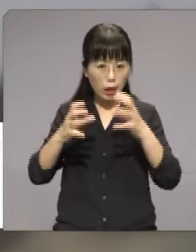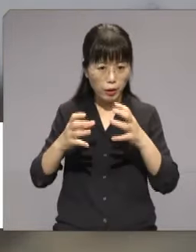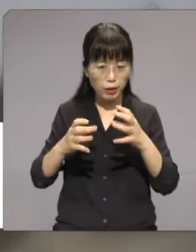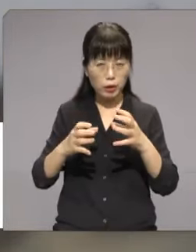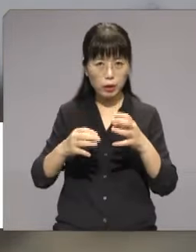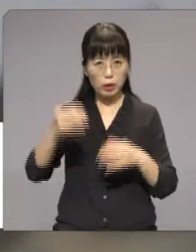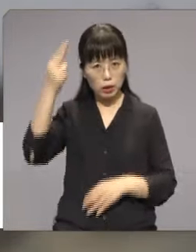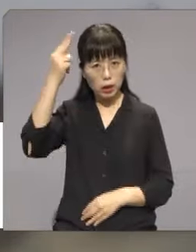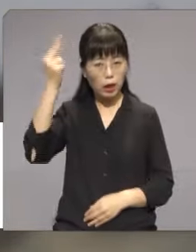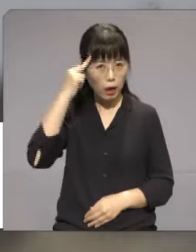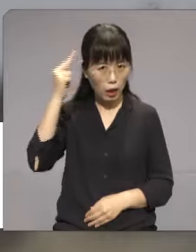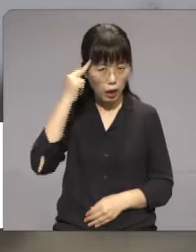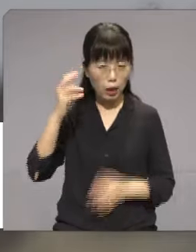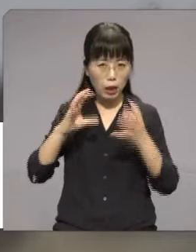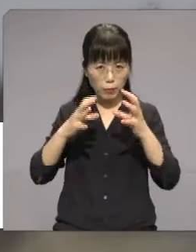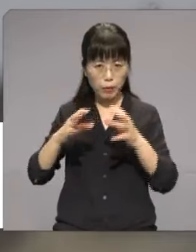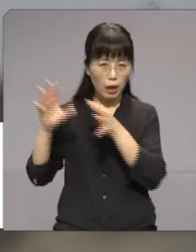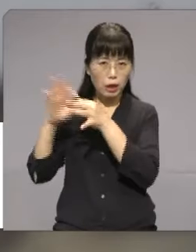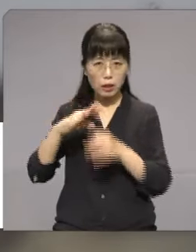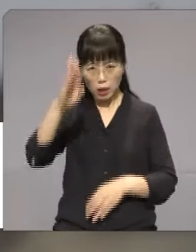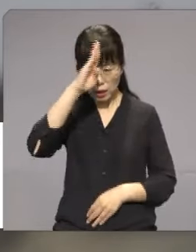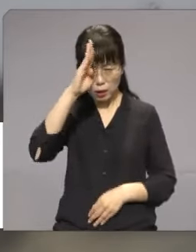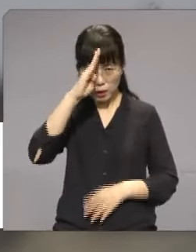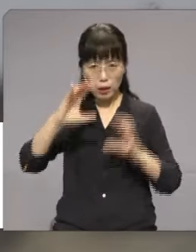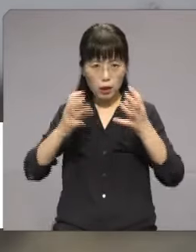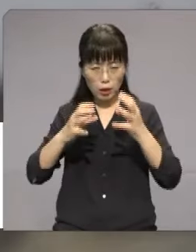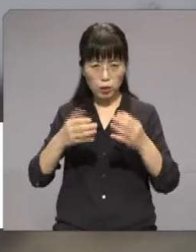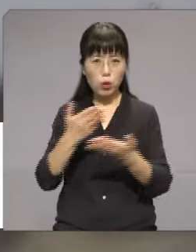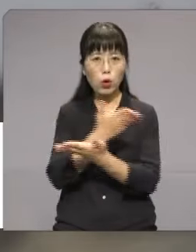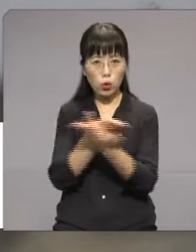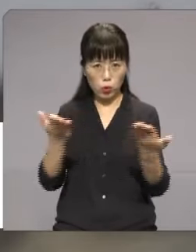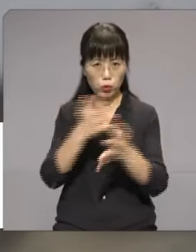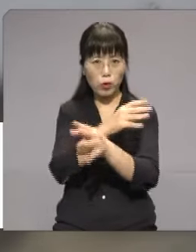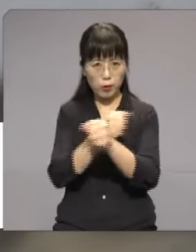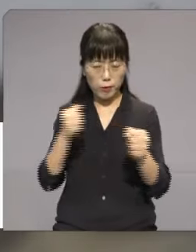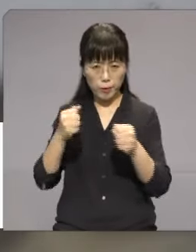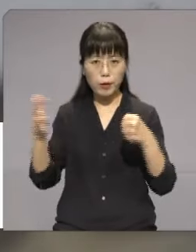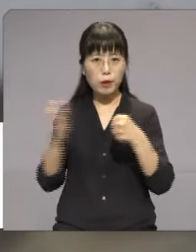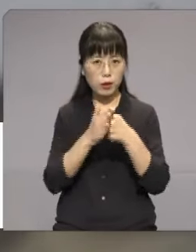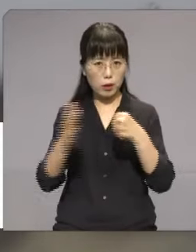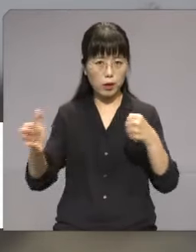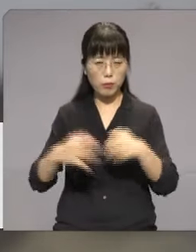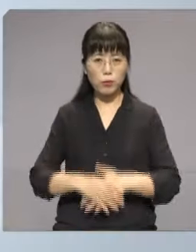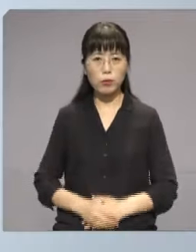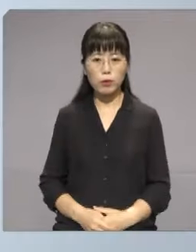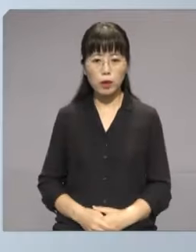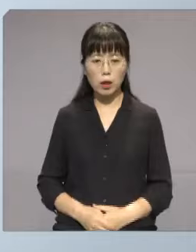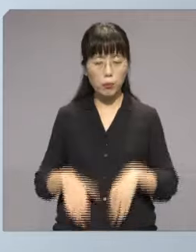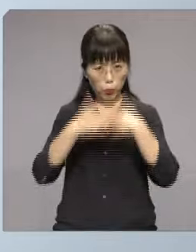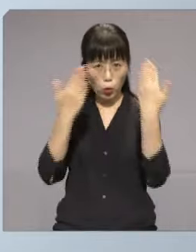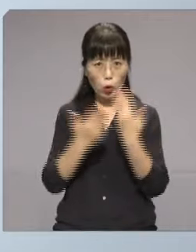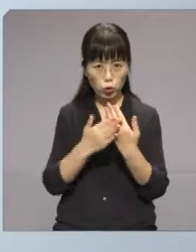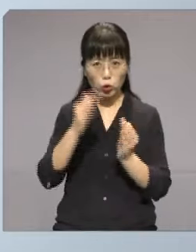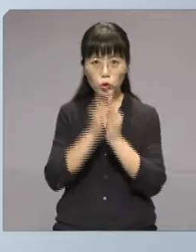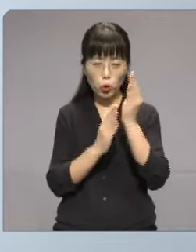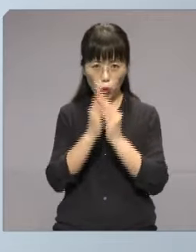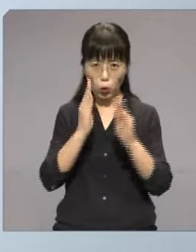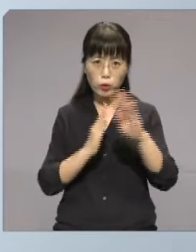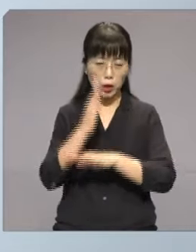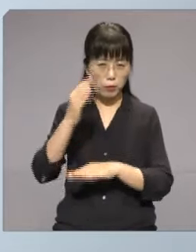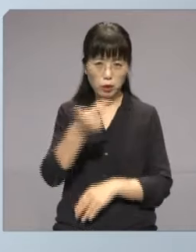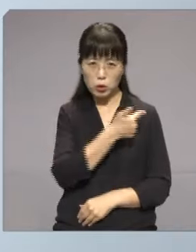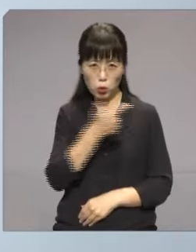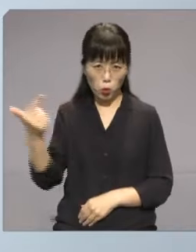아랍에미리트, 사우디아라비아에 이어 이라크와도 공급 계약을 체결했기 때문입니다. 모두 조 단위가 넘는